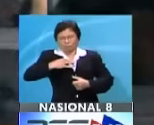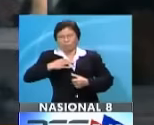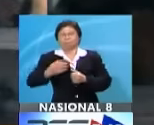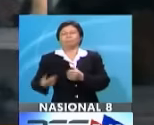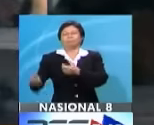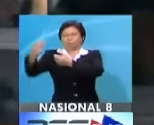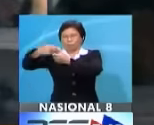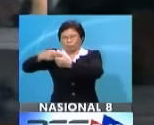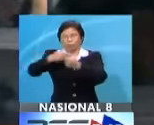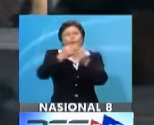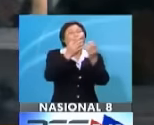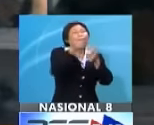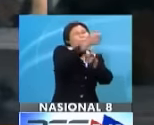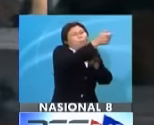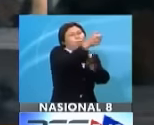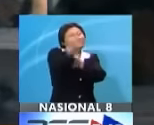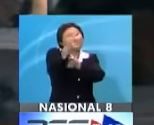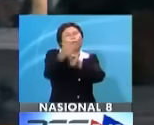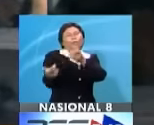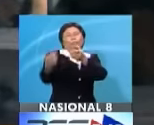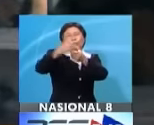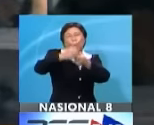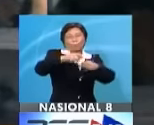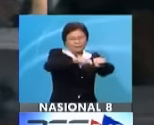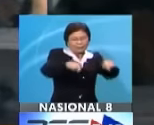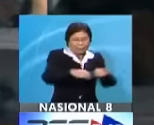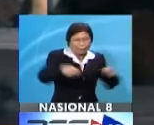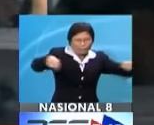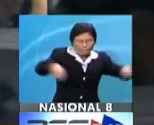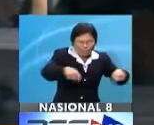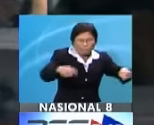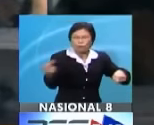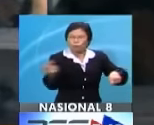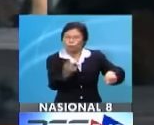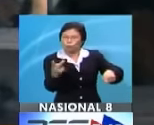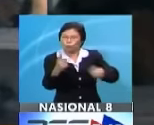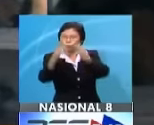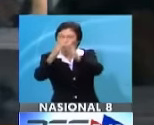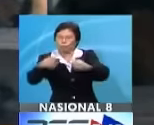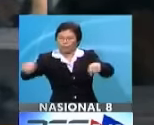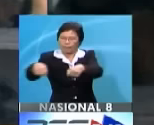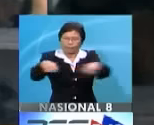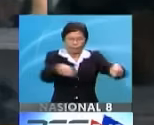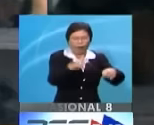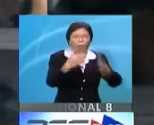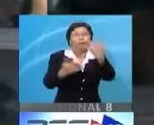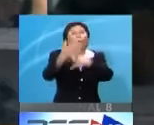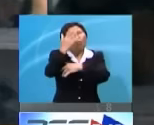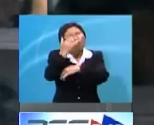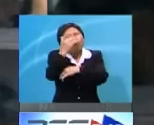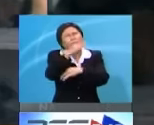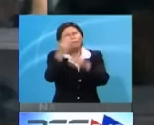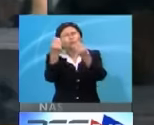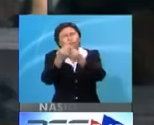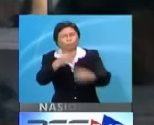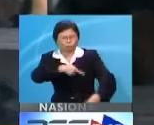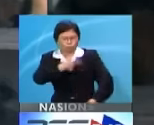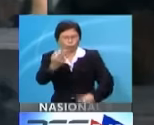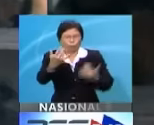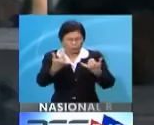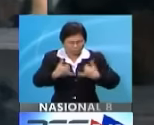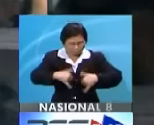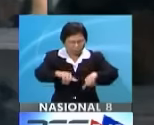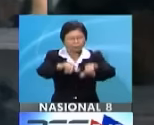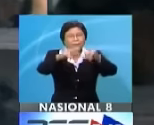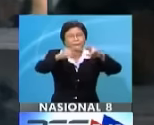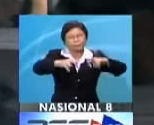memadam kebakaran. Kebakaran hanya melibatkan bahagian dapur kedua-dua buah rumah. Punca dan jumlah kerugian masih dalam